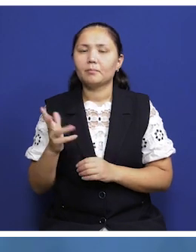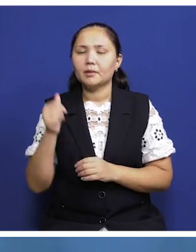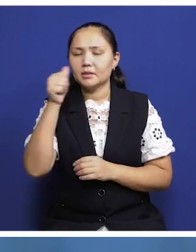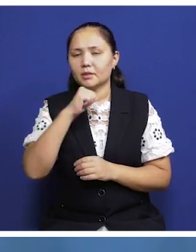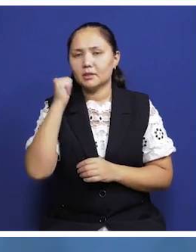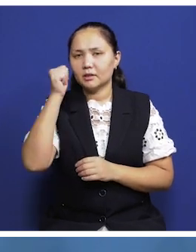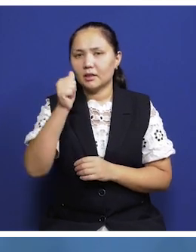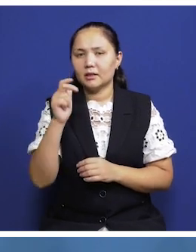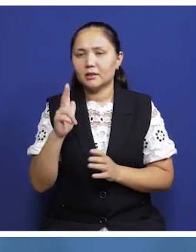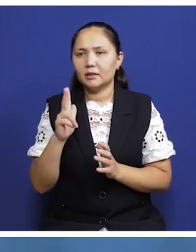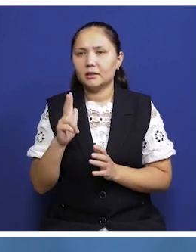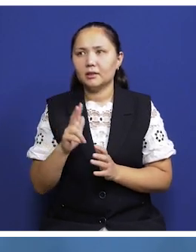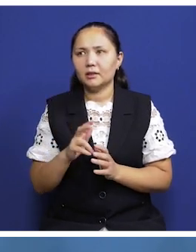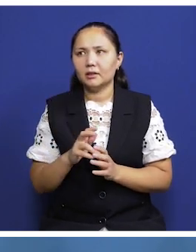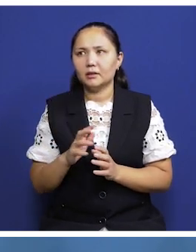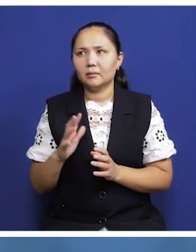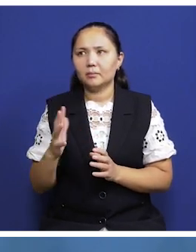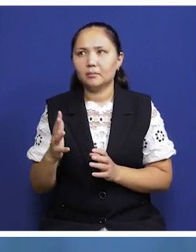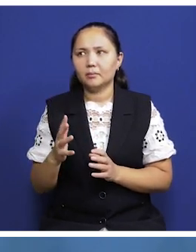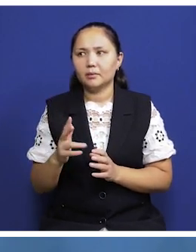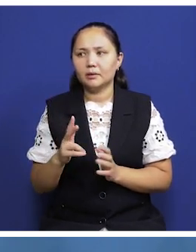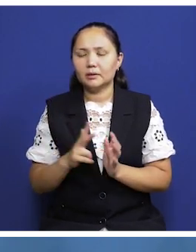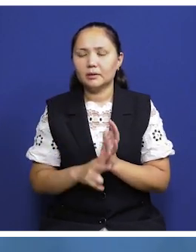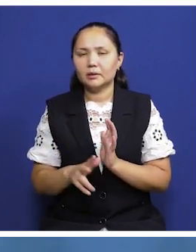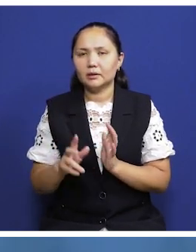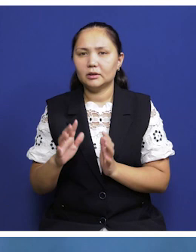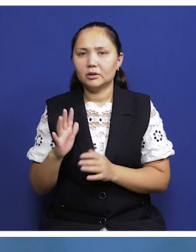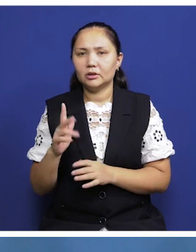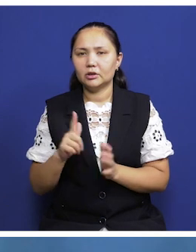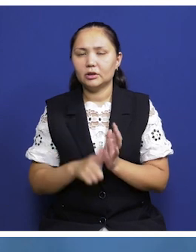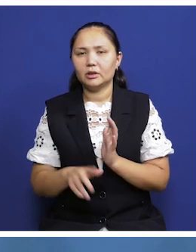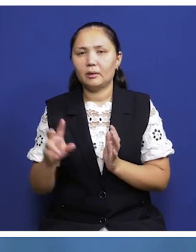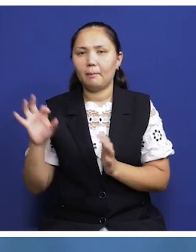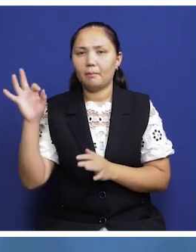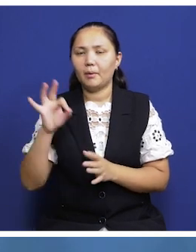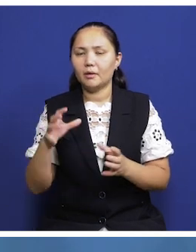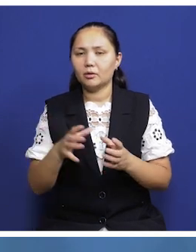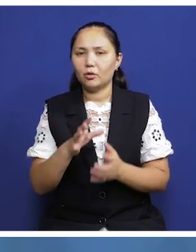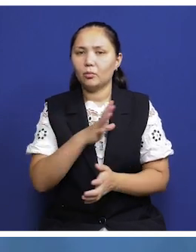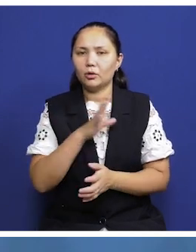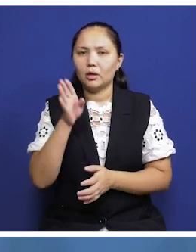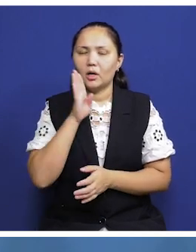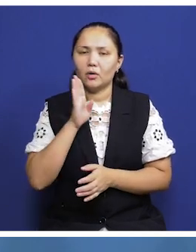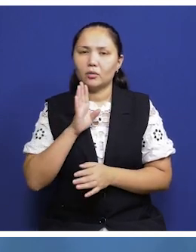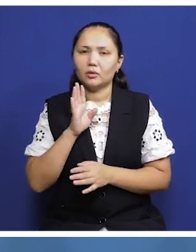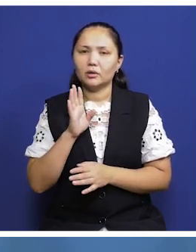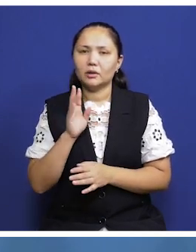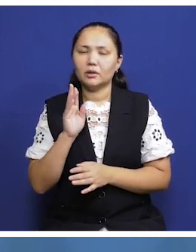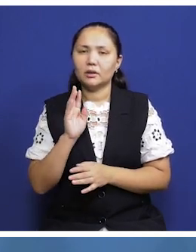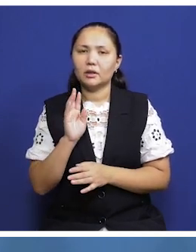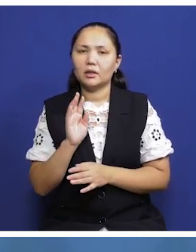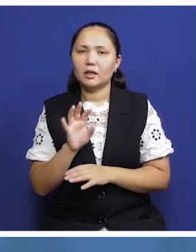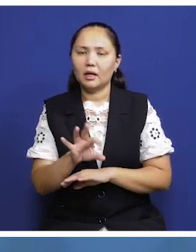көрсеткіш 87% құрап 5%-ға артып отыр. Ауданда 5 елді мекенде ауыз сумен мүлдем